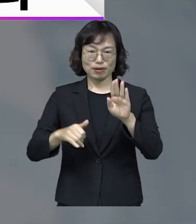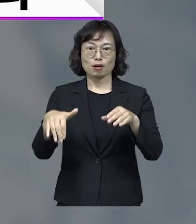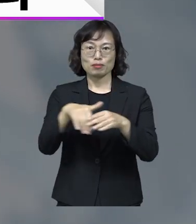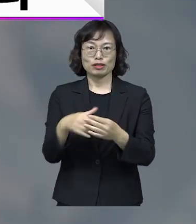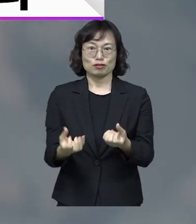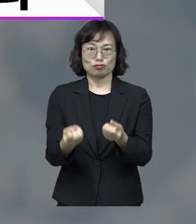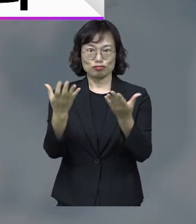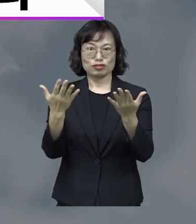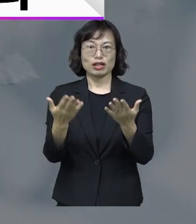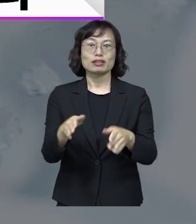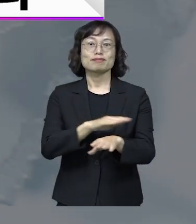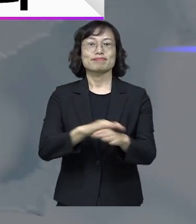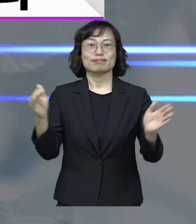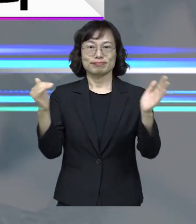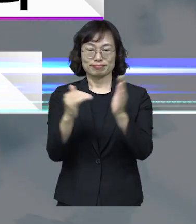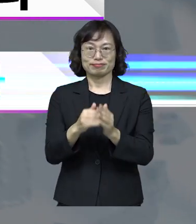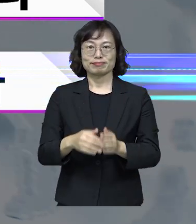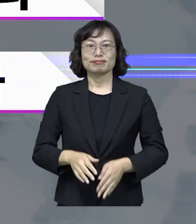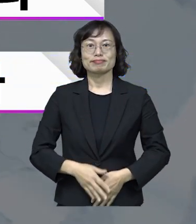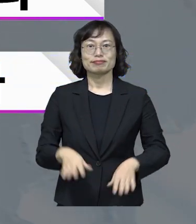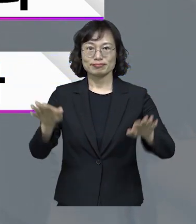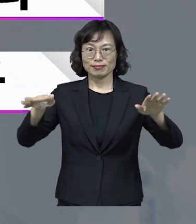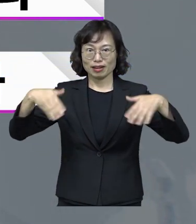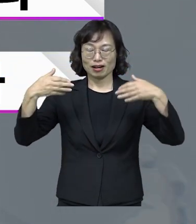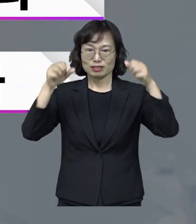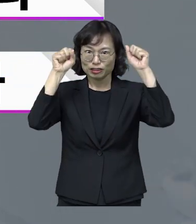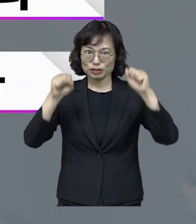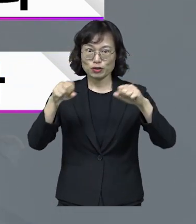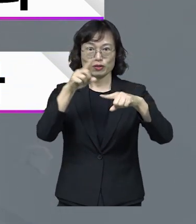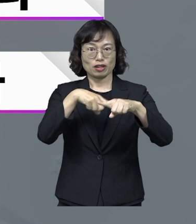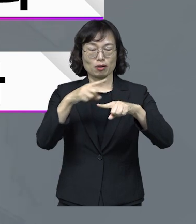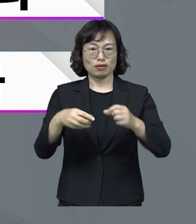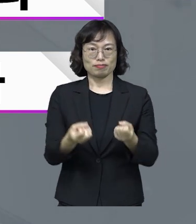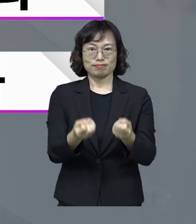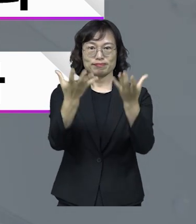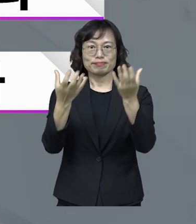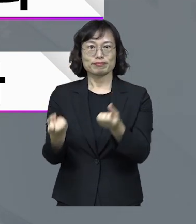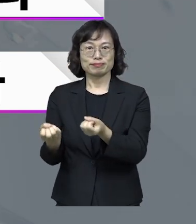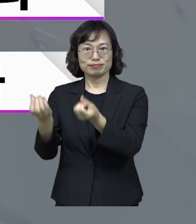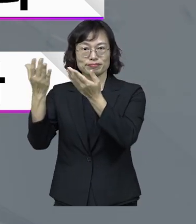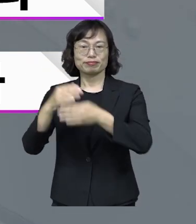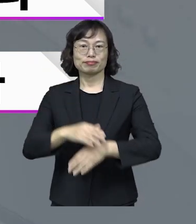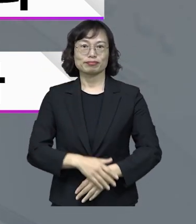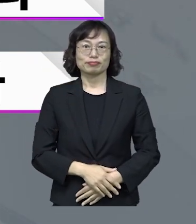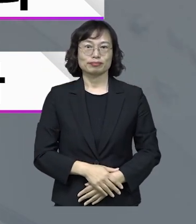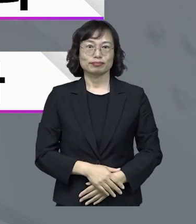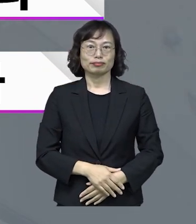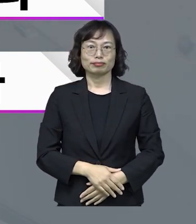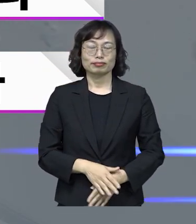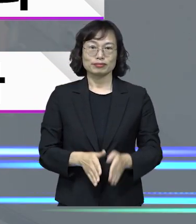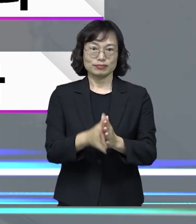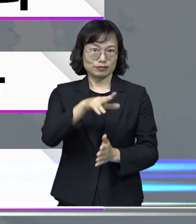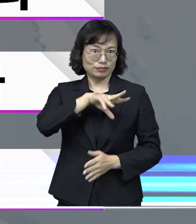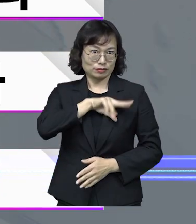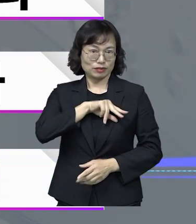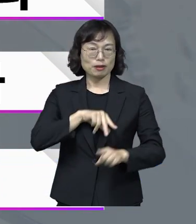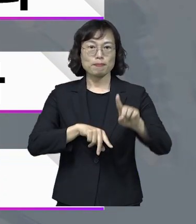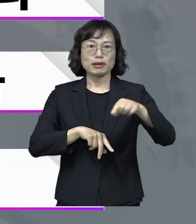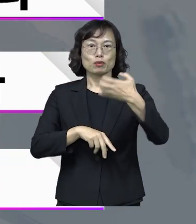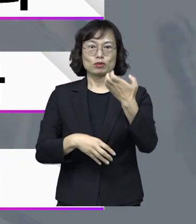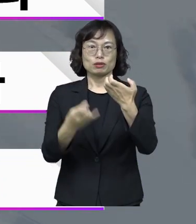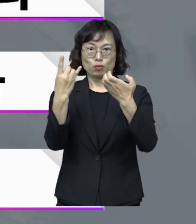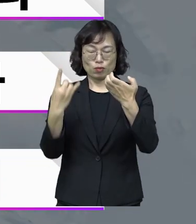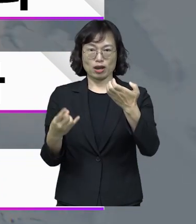문화축전이 성황리에 개최됐습니다. 가을을 맞아 양산의 달구는 가을 체육 행사들이 잇따라 개최됩니다.